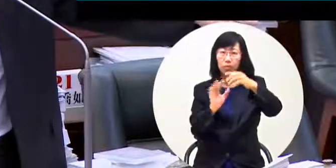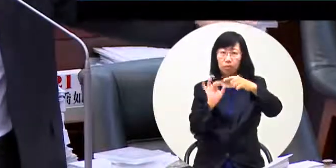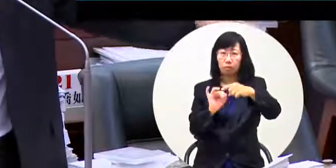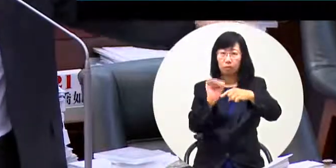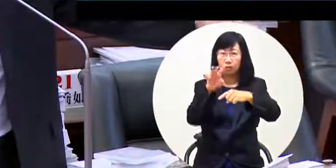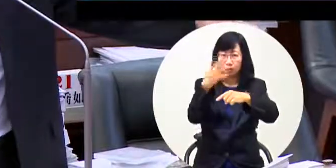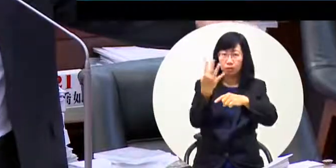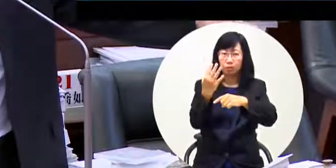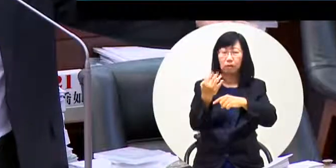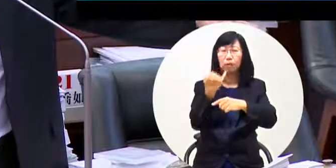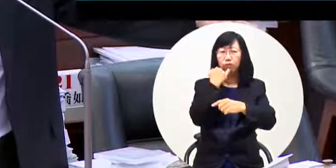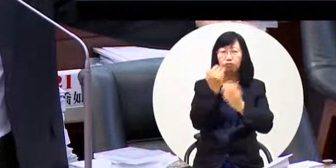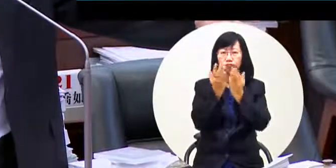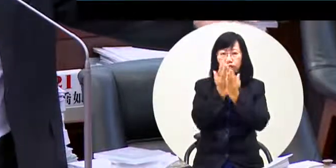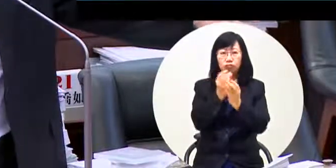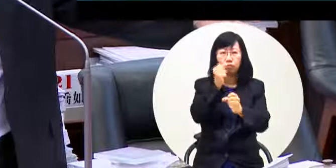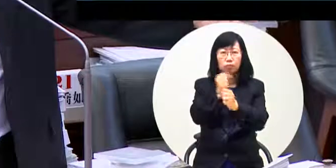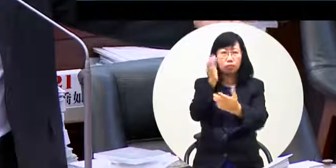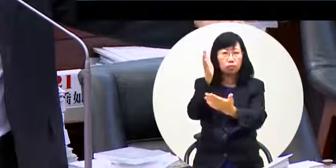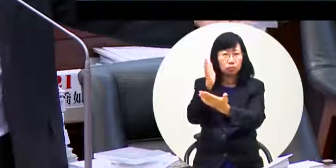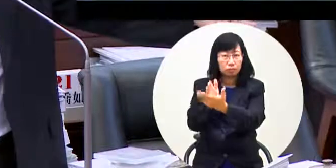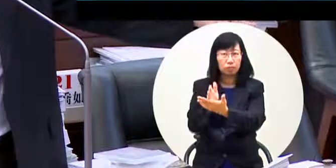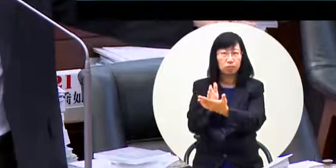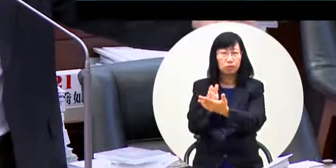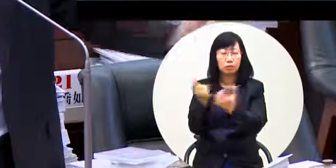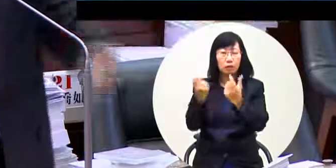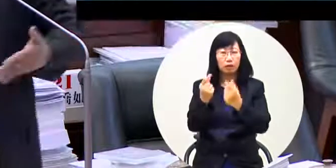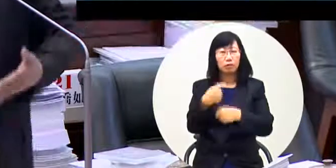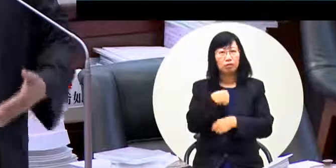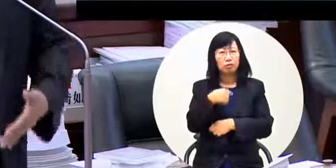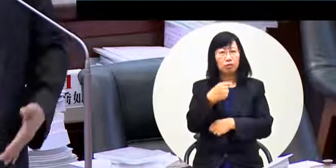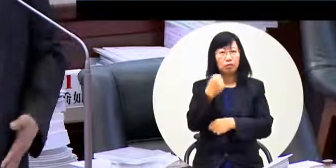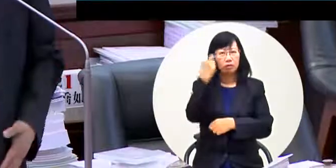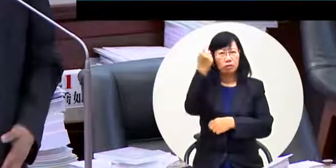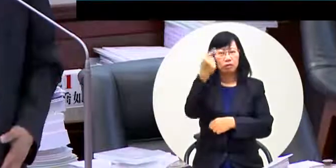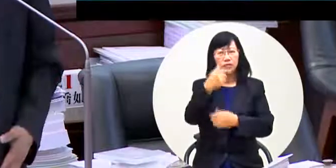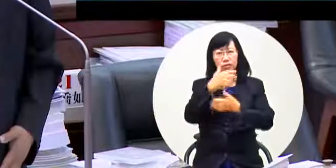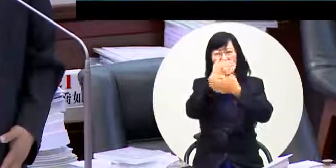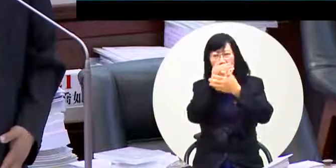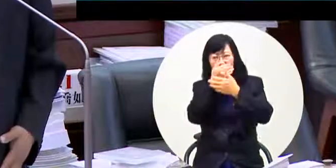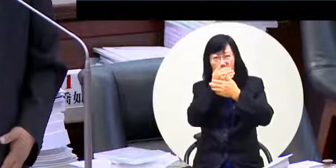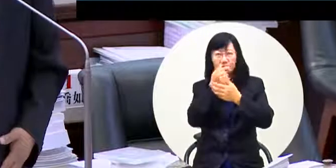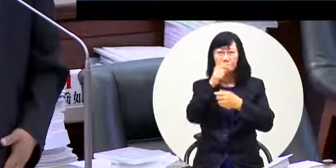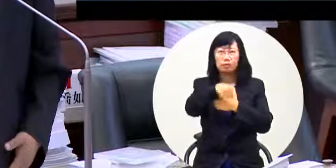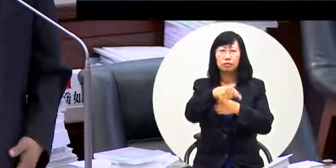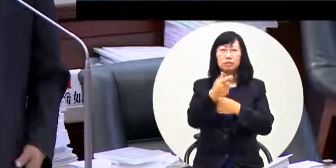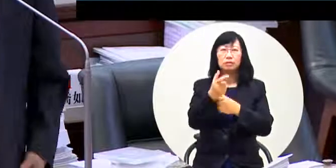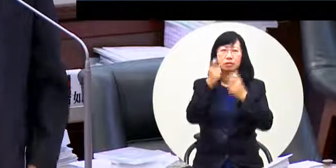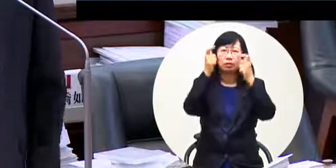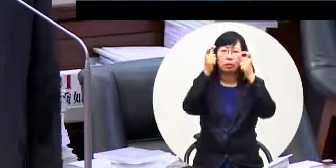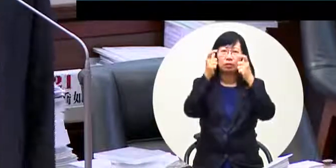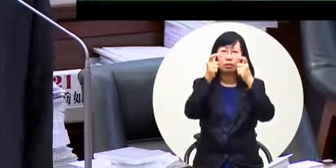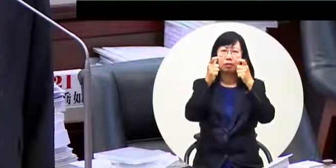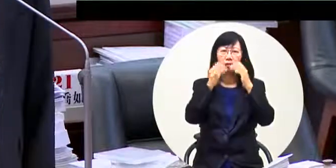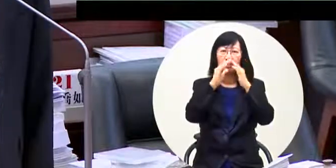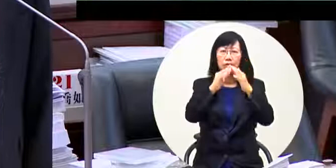城市太歹嘞，这是很夸张，他们公告这个法规啊。